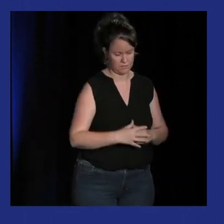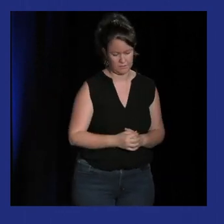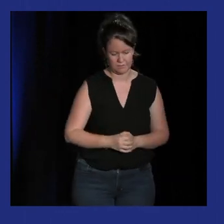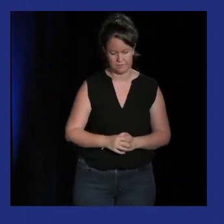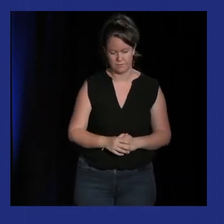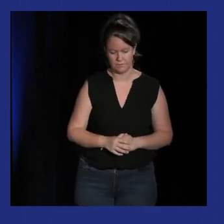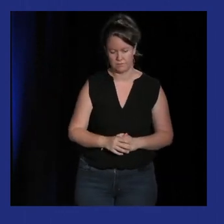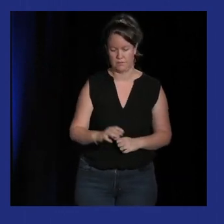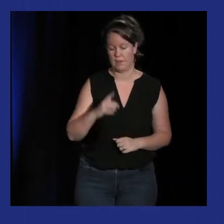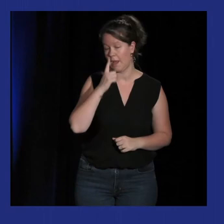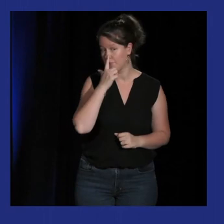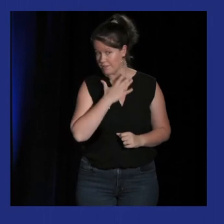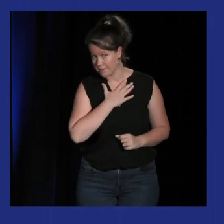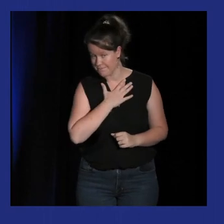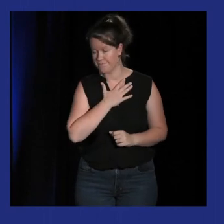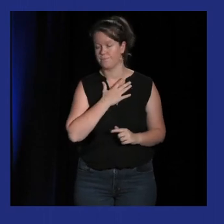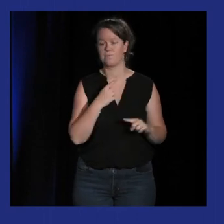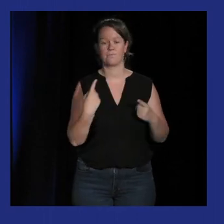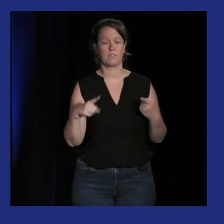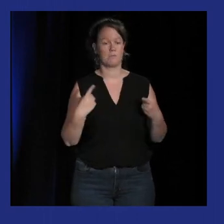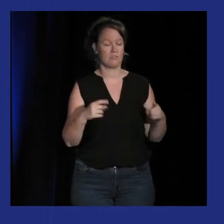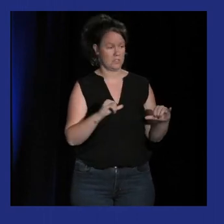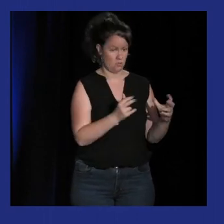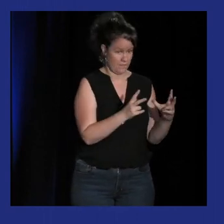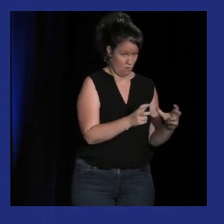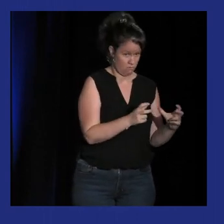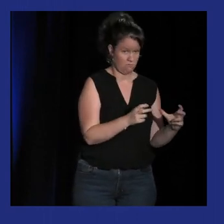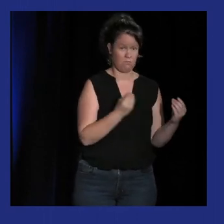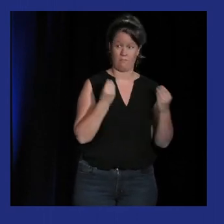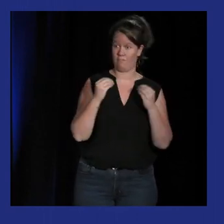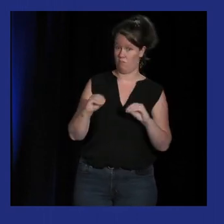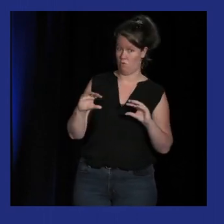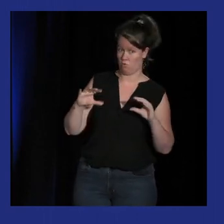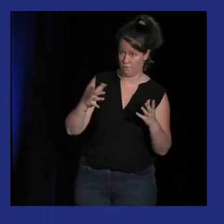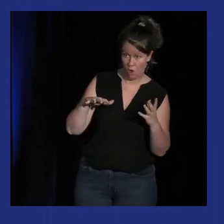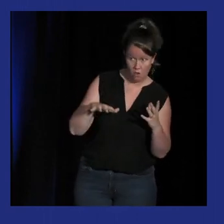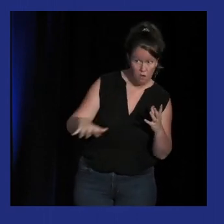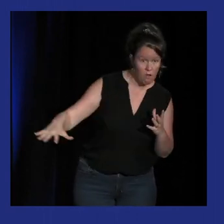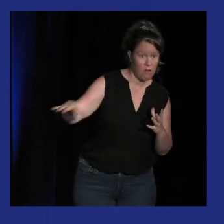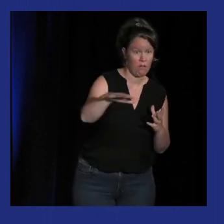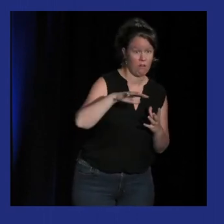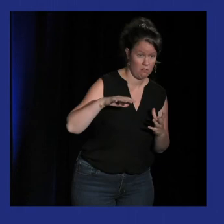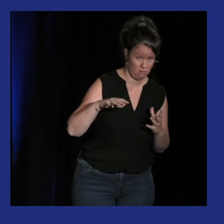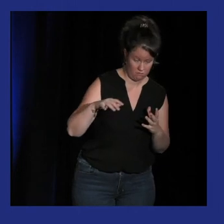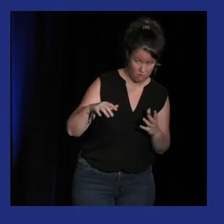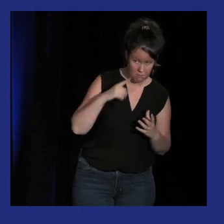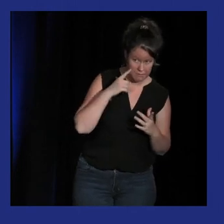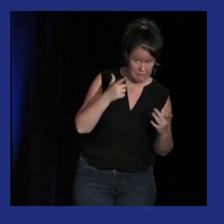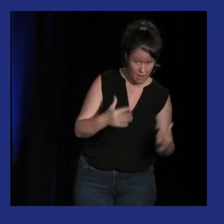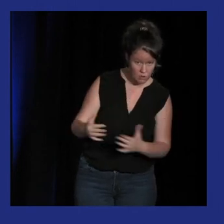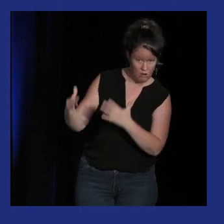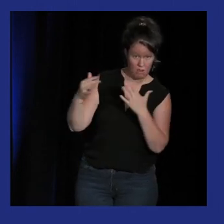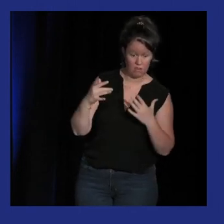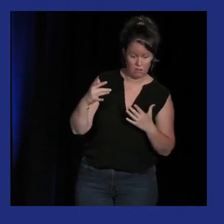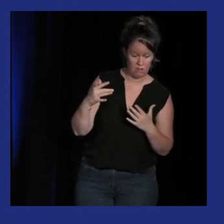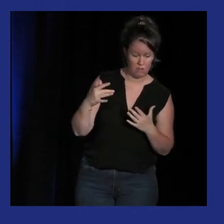spécifique très particulier de la musique de jeux vidéo et les BO de jeux vidéo la part de physique et de vinyle aujourd'hui